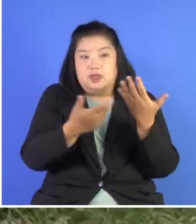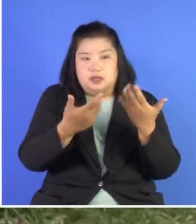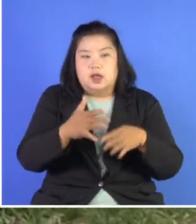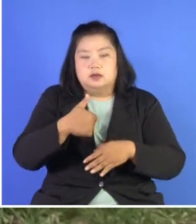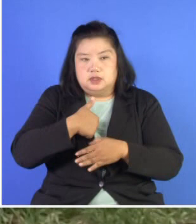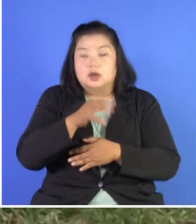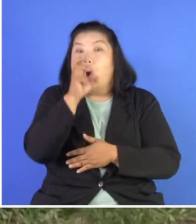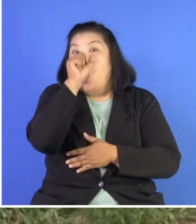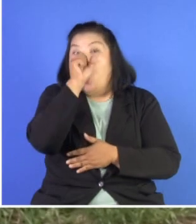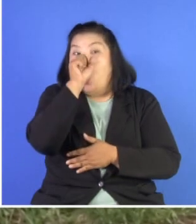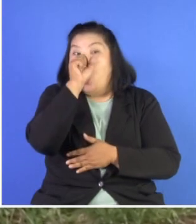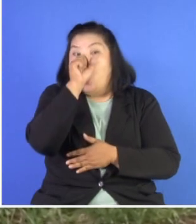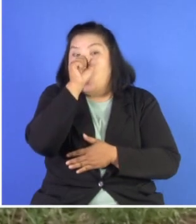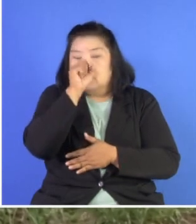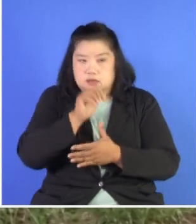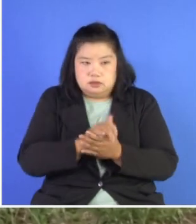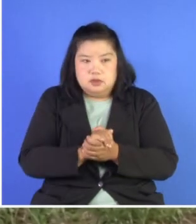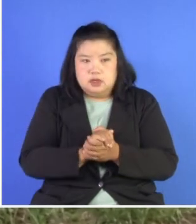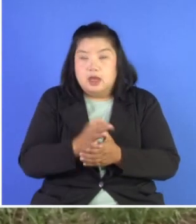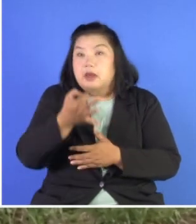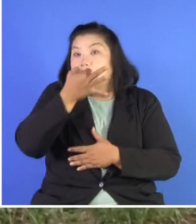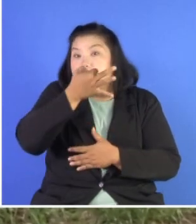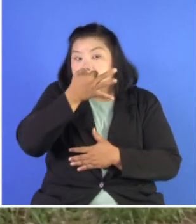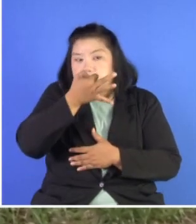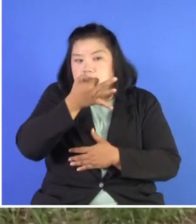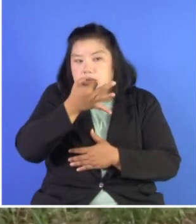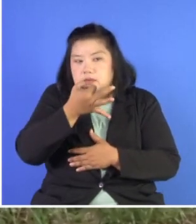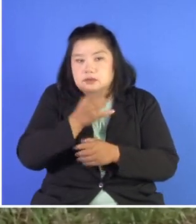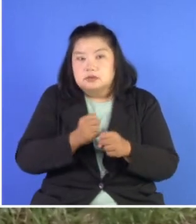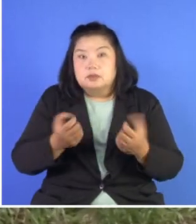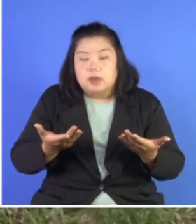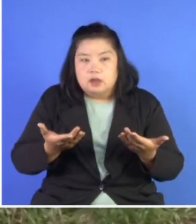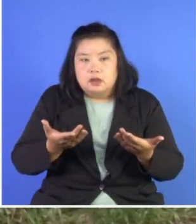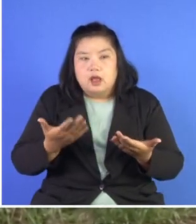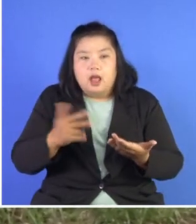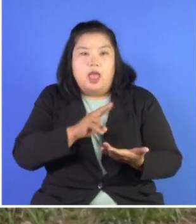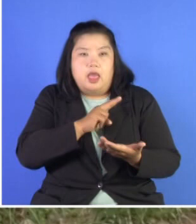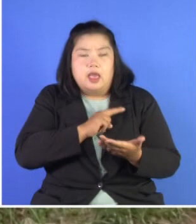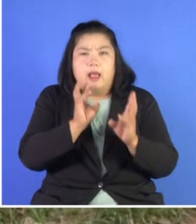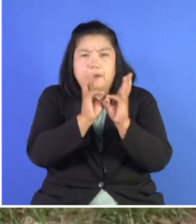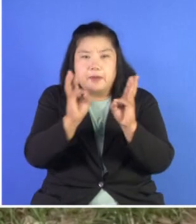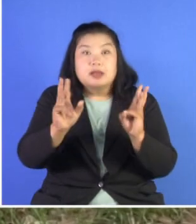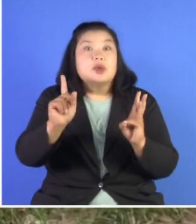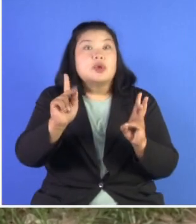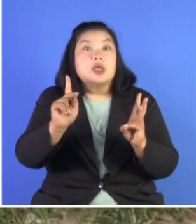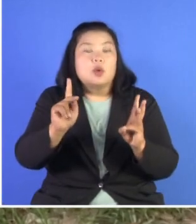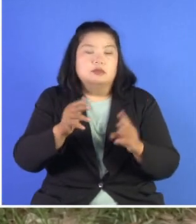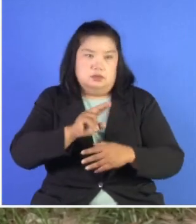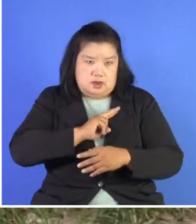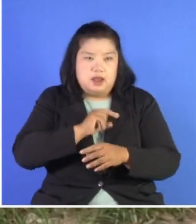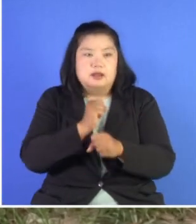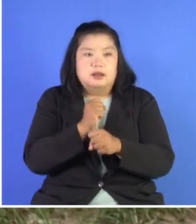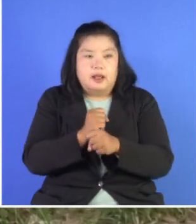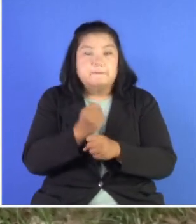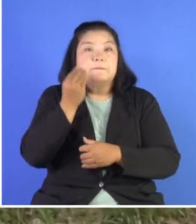ไข่ผำเป็นอาชีพเสริมเกิดจากการต่อยอดเอ่อมาจากกระทำเกษตรผสมผสานคือเธอก็มีพื้นที่อยู่